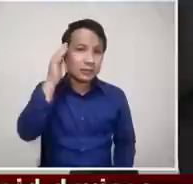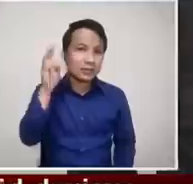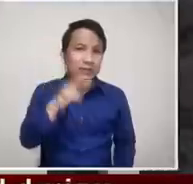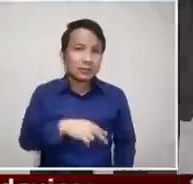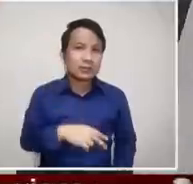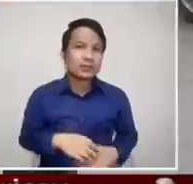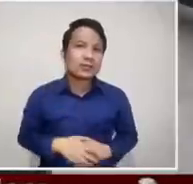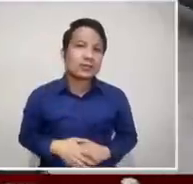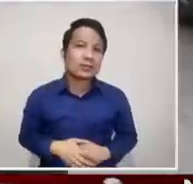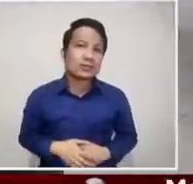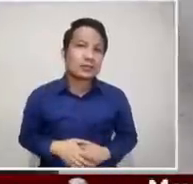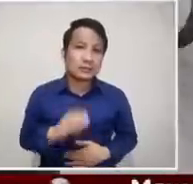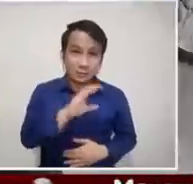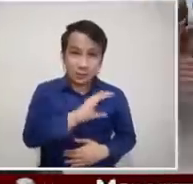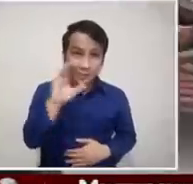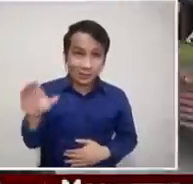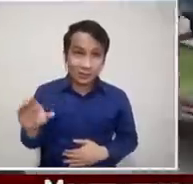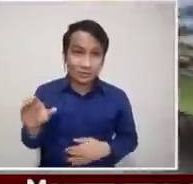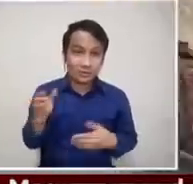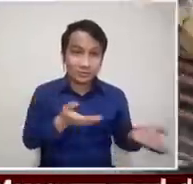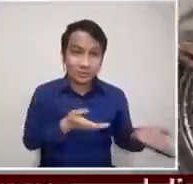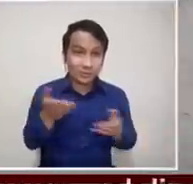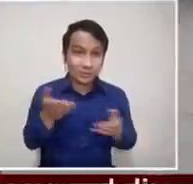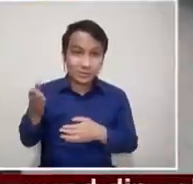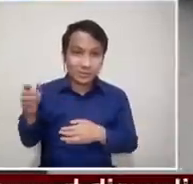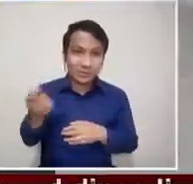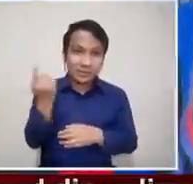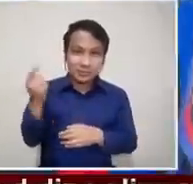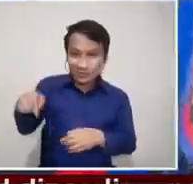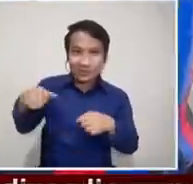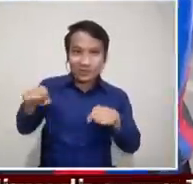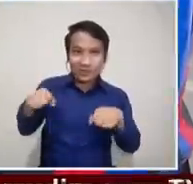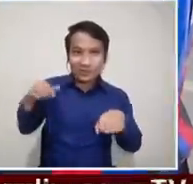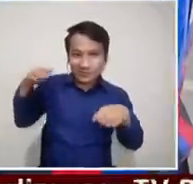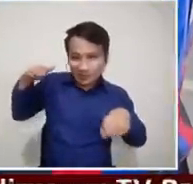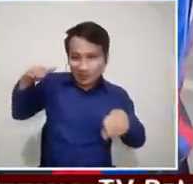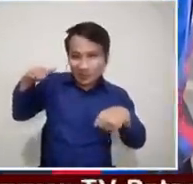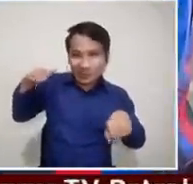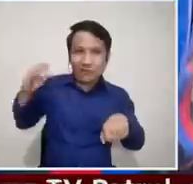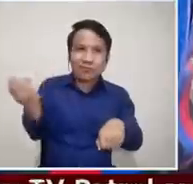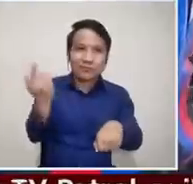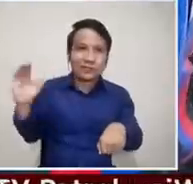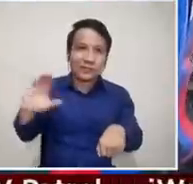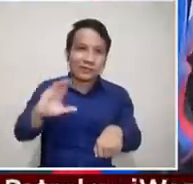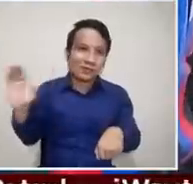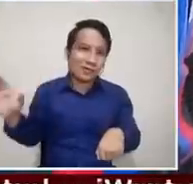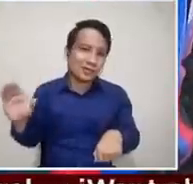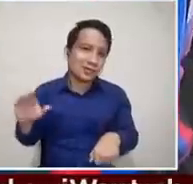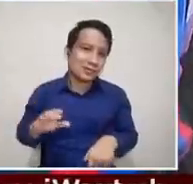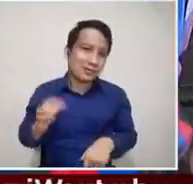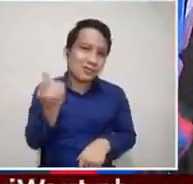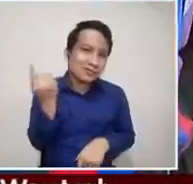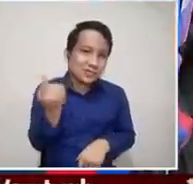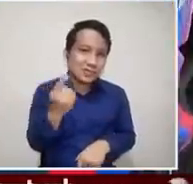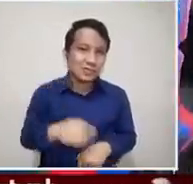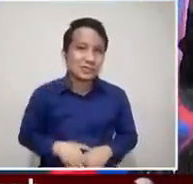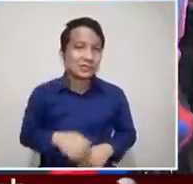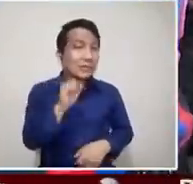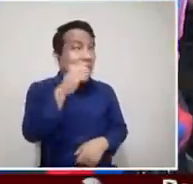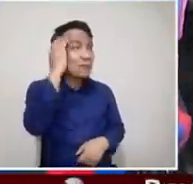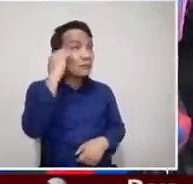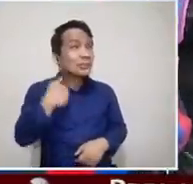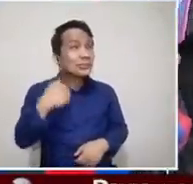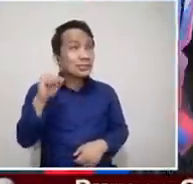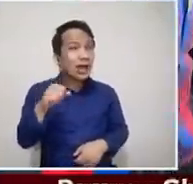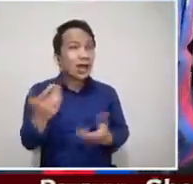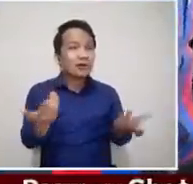Sa Caloocan din lang dapat ang biyahe ng tricycle niya. Alam niyo na yung violation niyo? Opo, alam ko na yung violation mo. Out of line po, sir. Out of service,